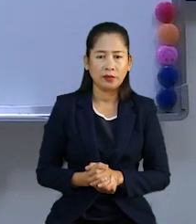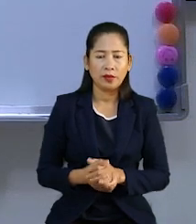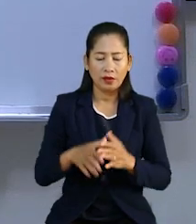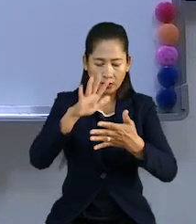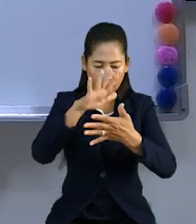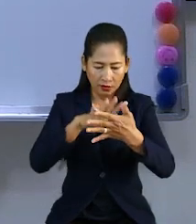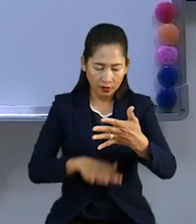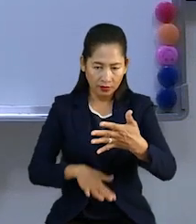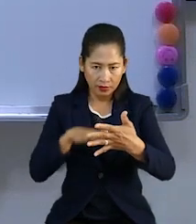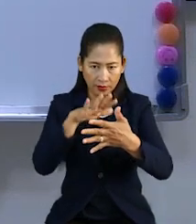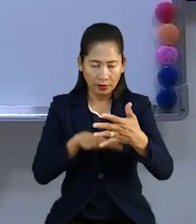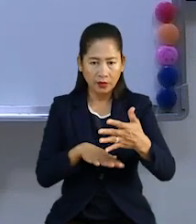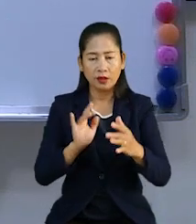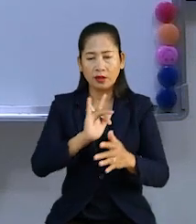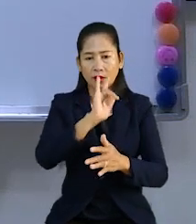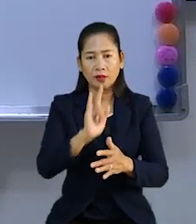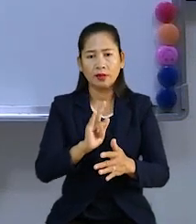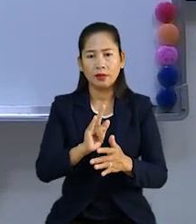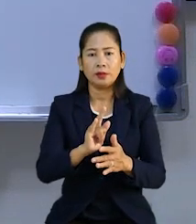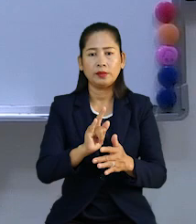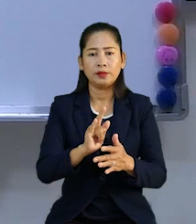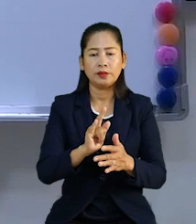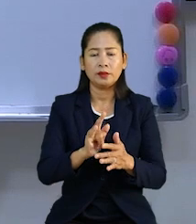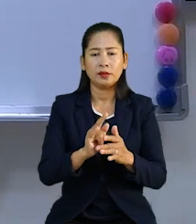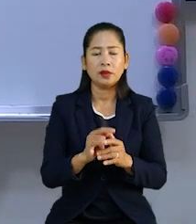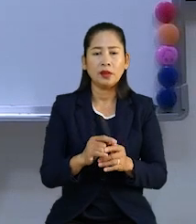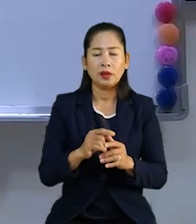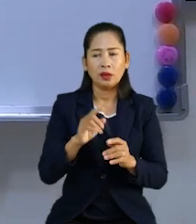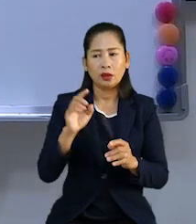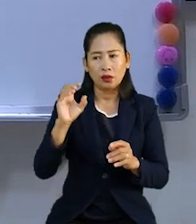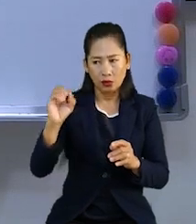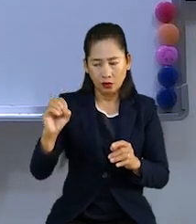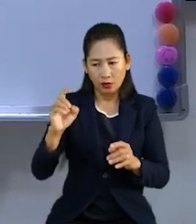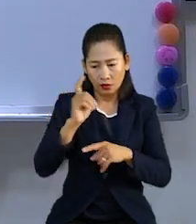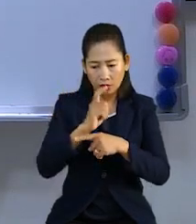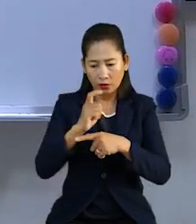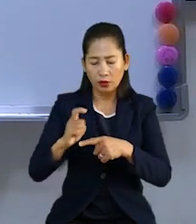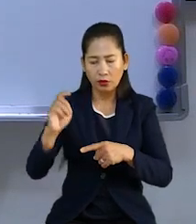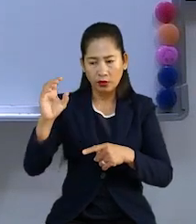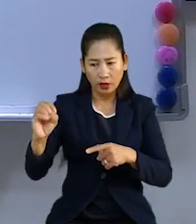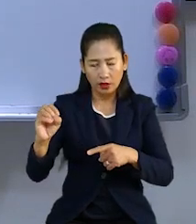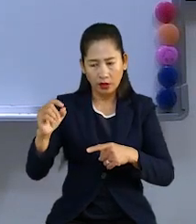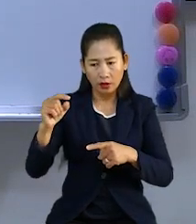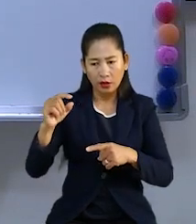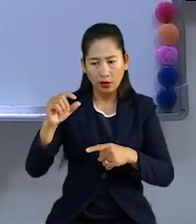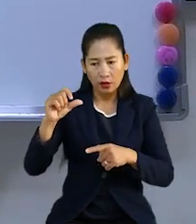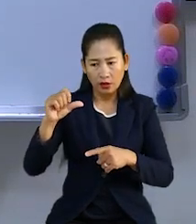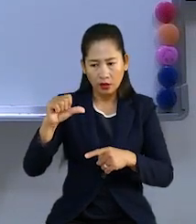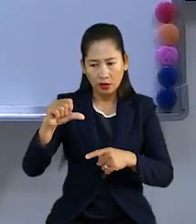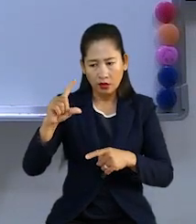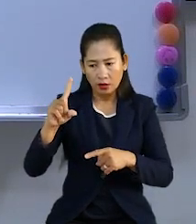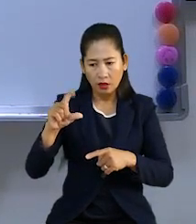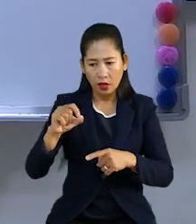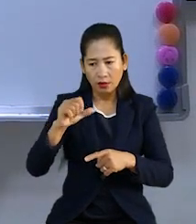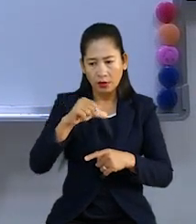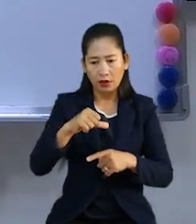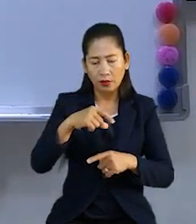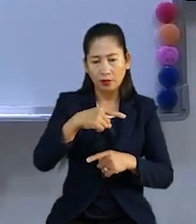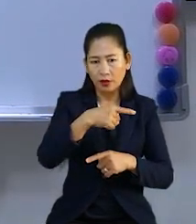chúng ta đang tung rồi bao nhiêu cứ prà chân pi tung rí rồi hốt mà đó tung tung